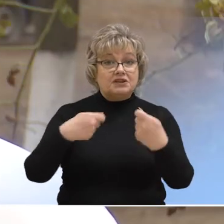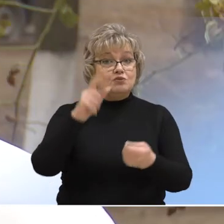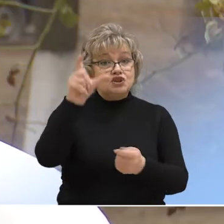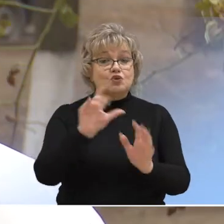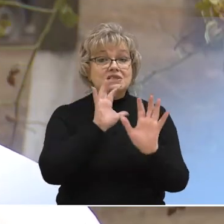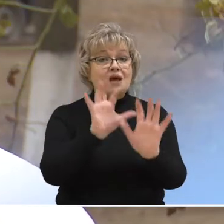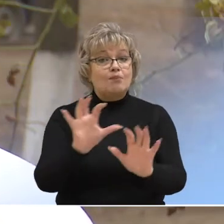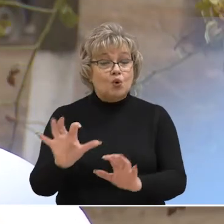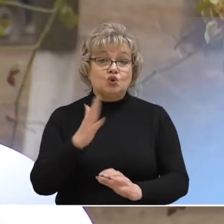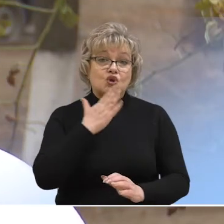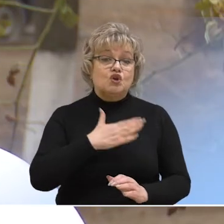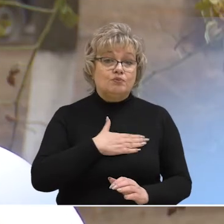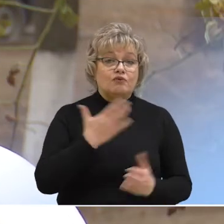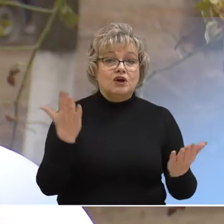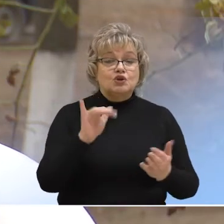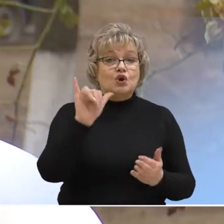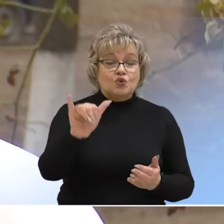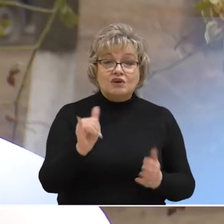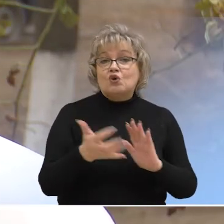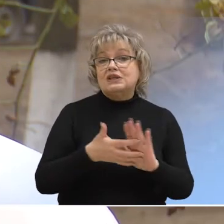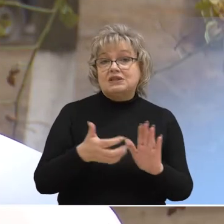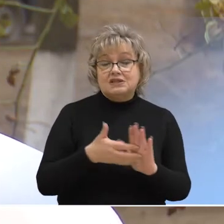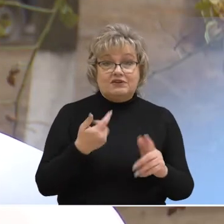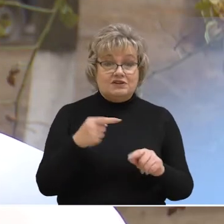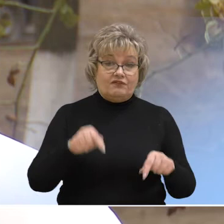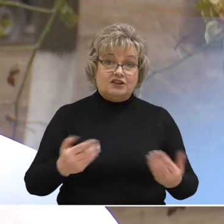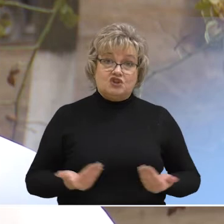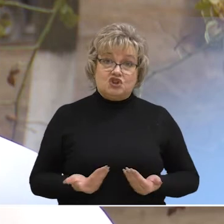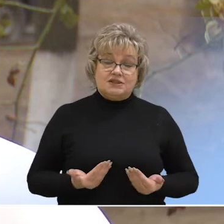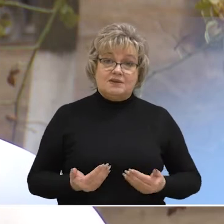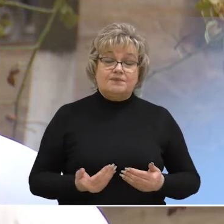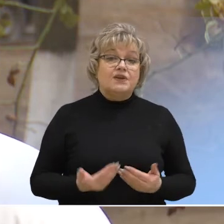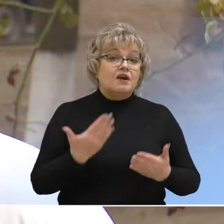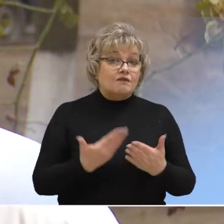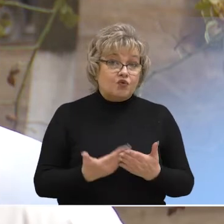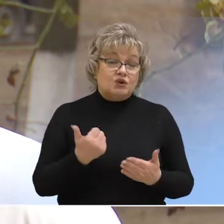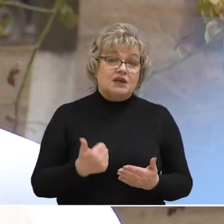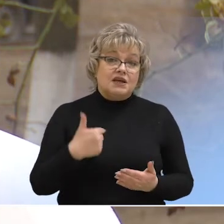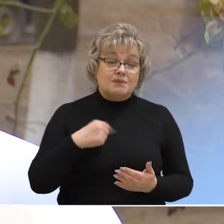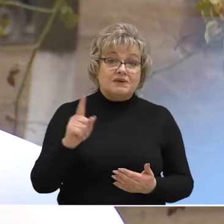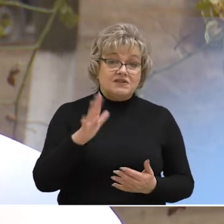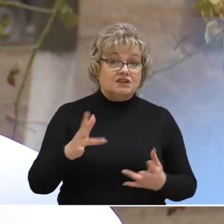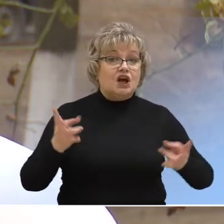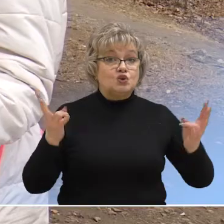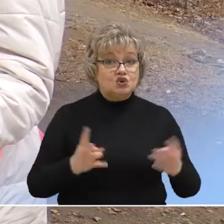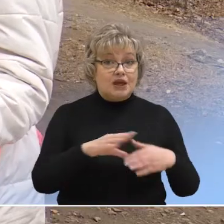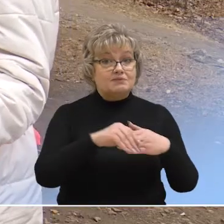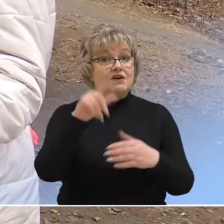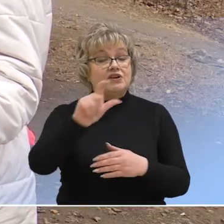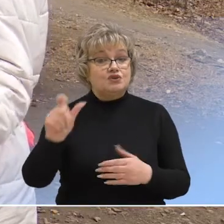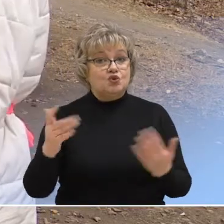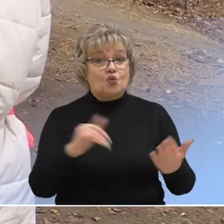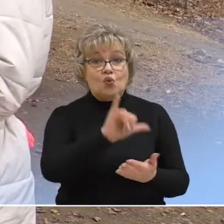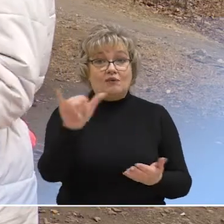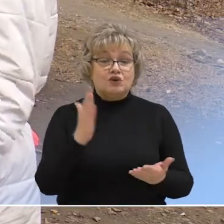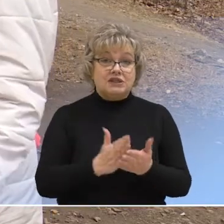заботу и любовь, которая у него может не доставать в этой жизни. Вот. И мы всегда нуждаемся в волонтерах, у которых